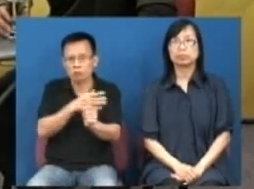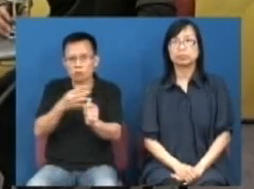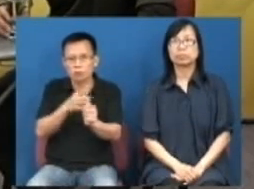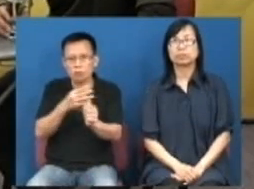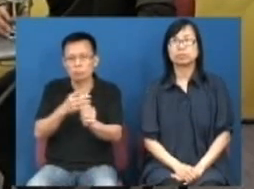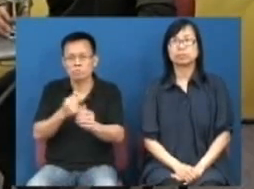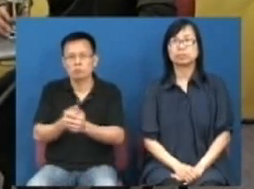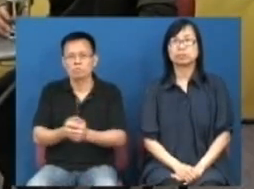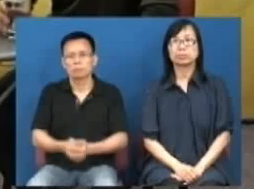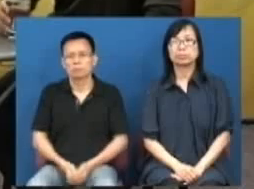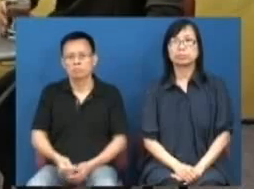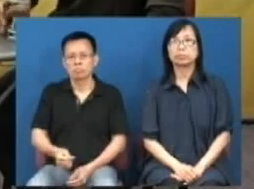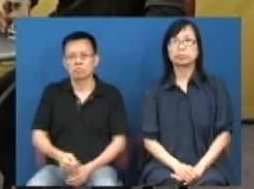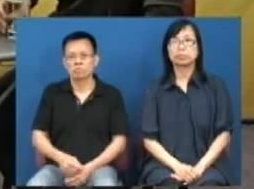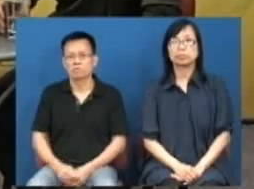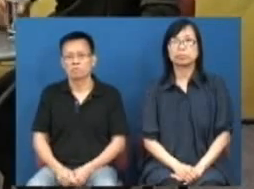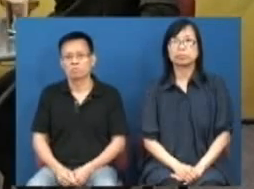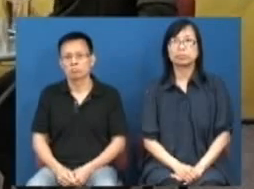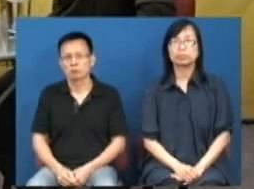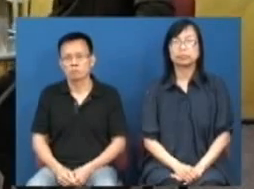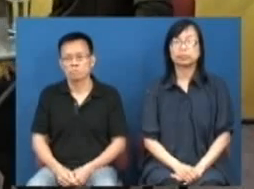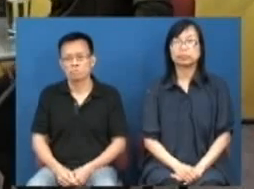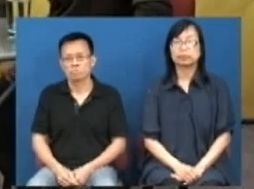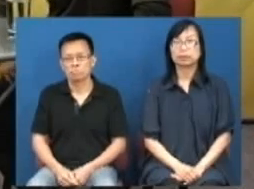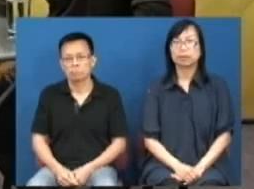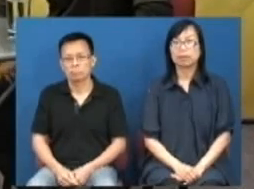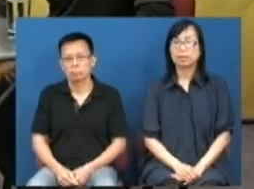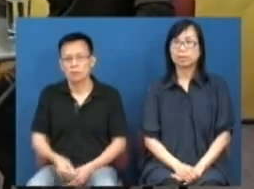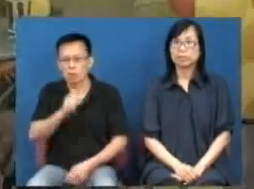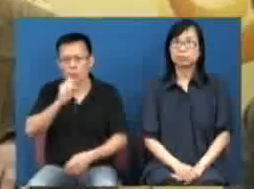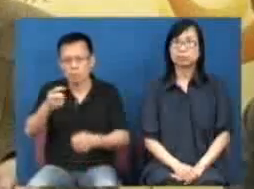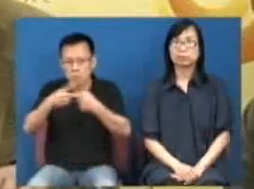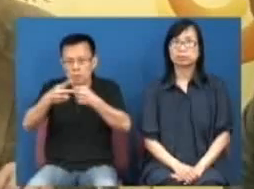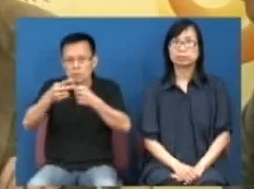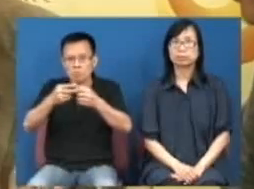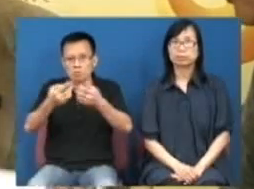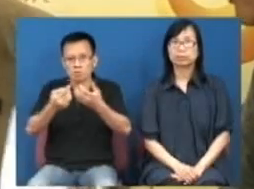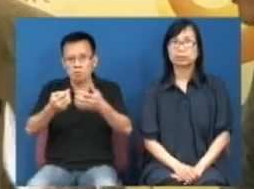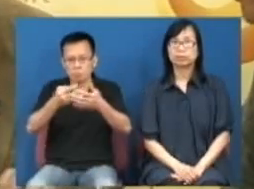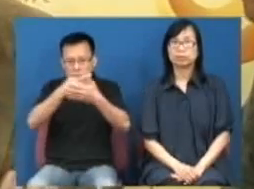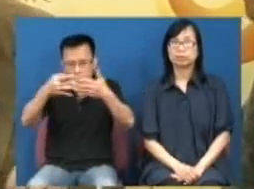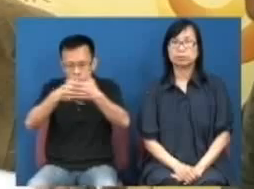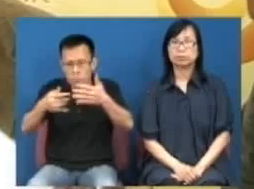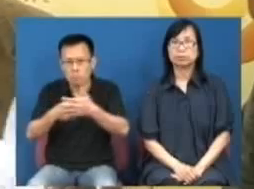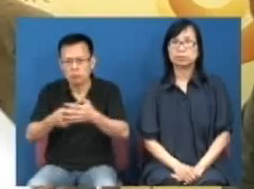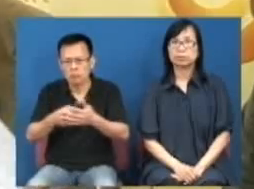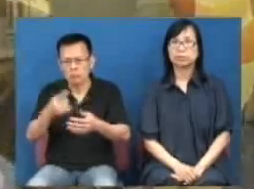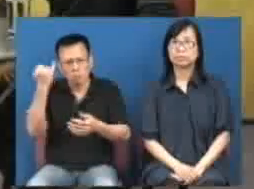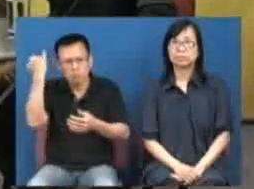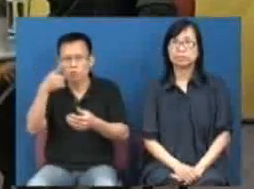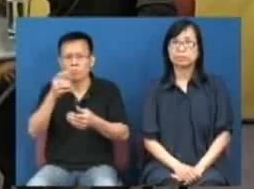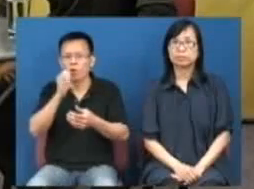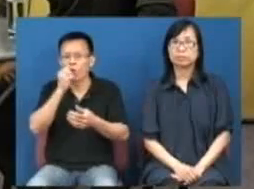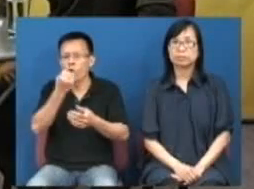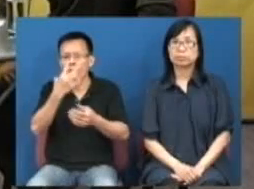係、是、嗱，我又揸住佢第二部分啦。仲有一樣嘢我好唔滿意啫，都唔知係咪香港人，係咪中國